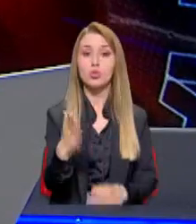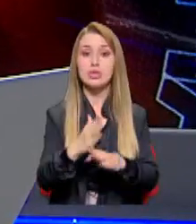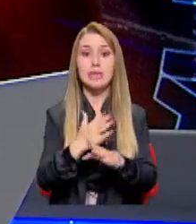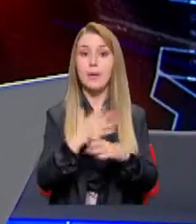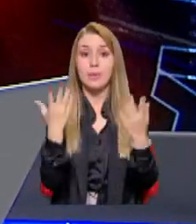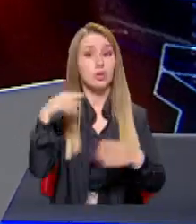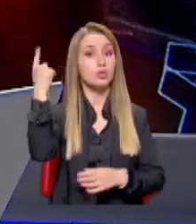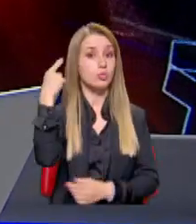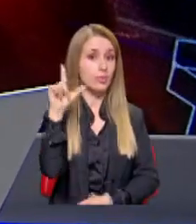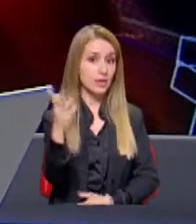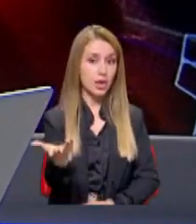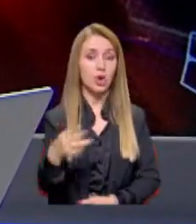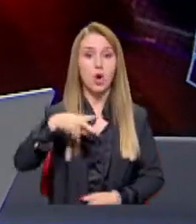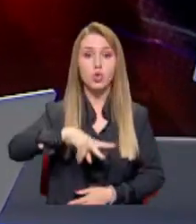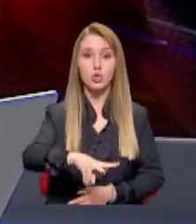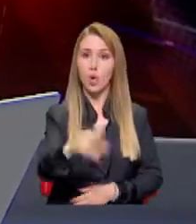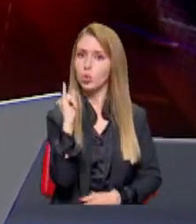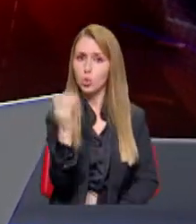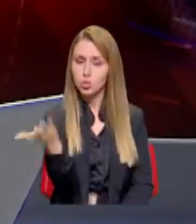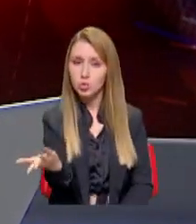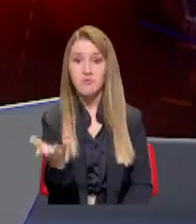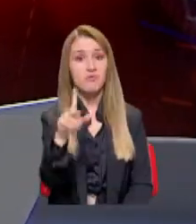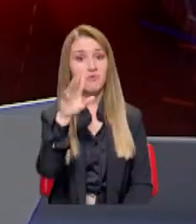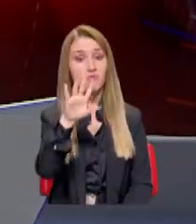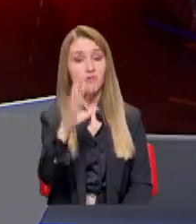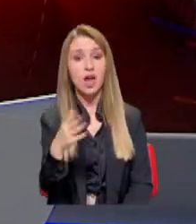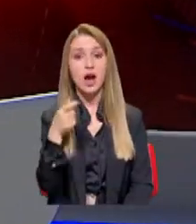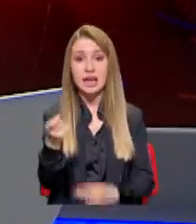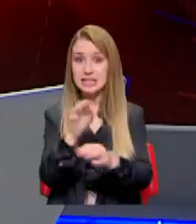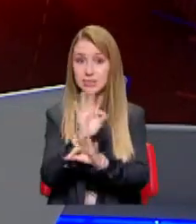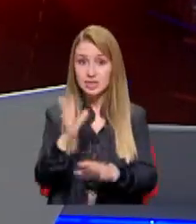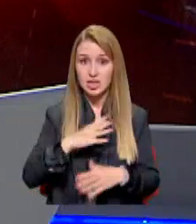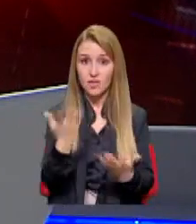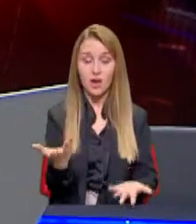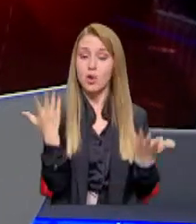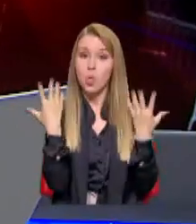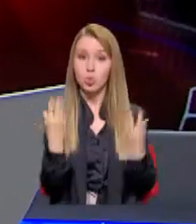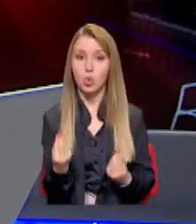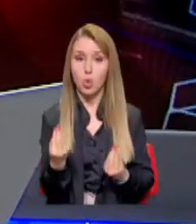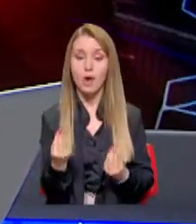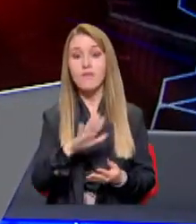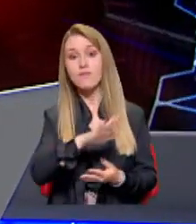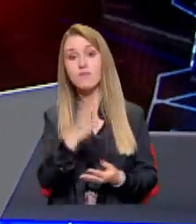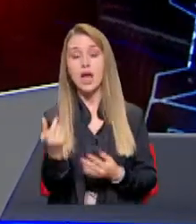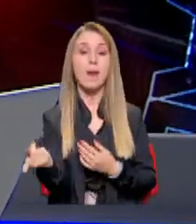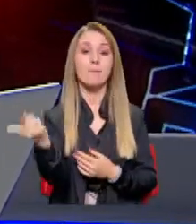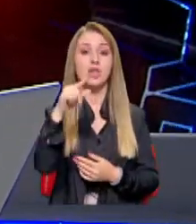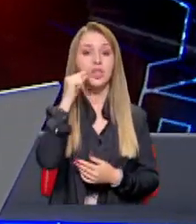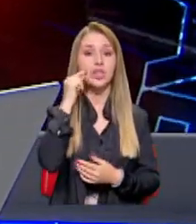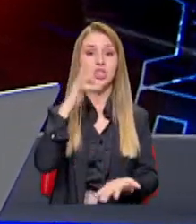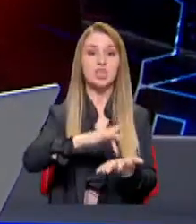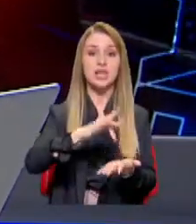sebebi nedir düşünmemiz gerekiyor yollarımız mı kötü ya da eğitimsizlikten mi oluyor ya da bir başkası